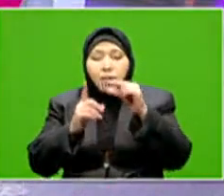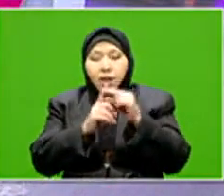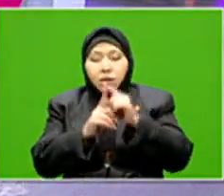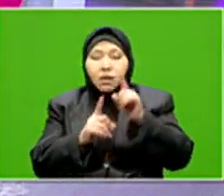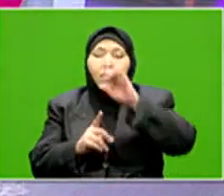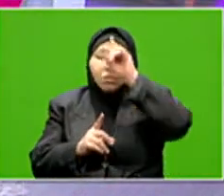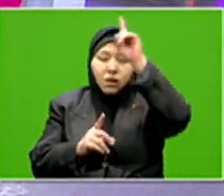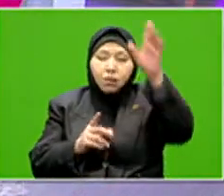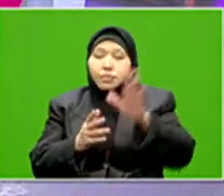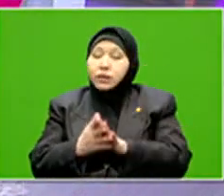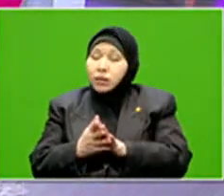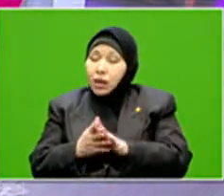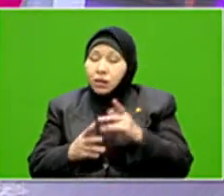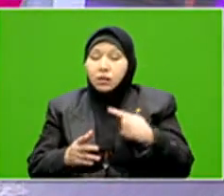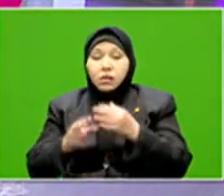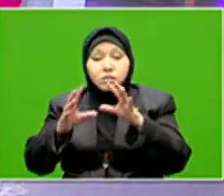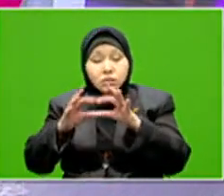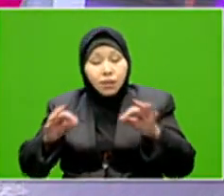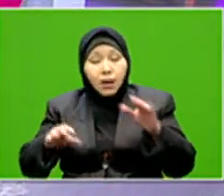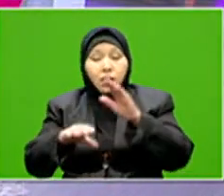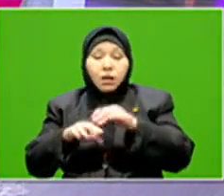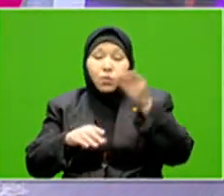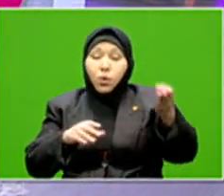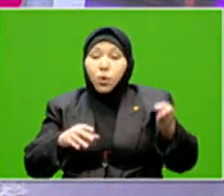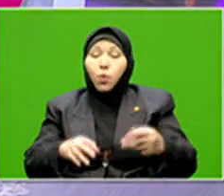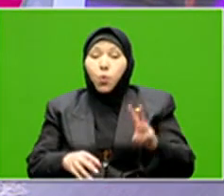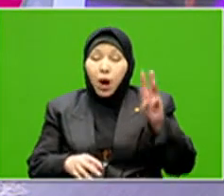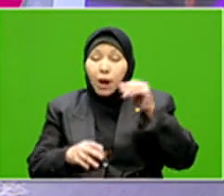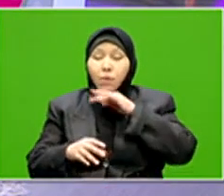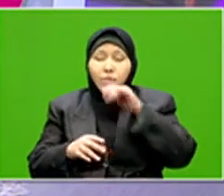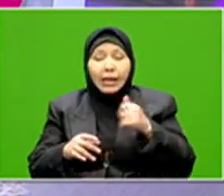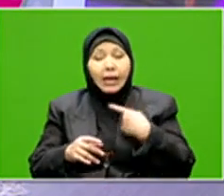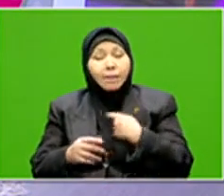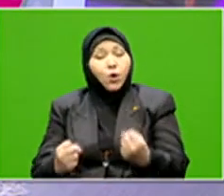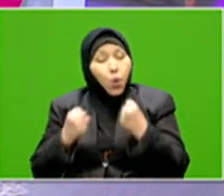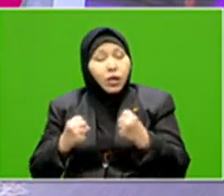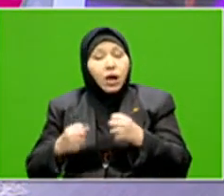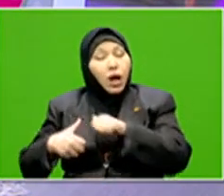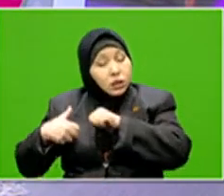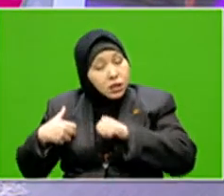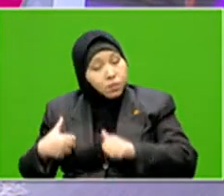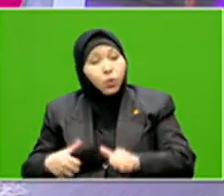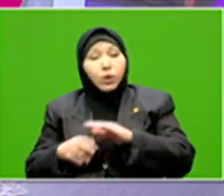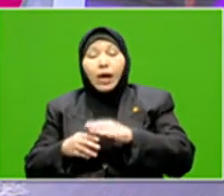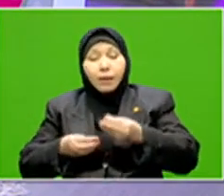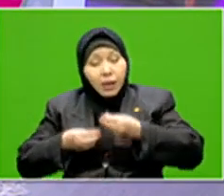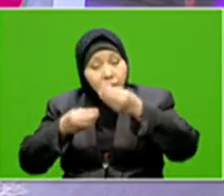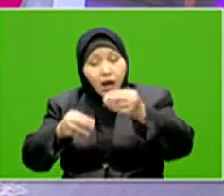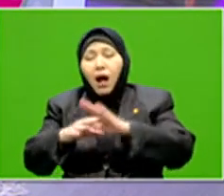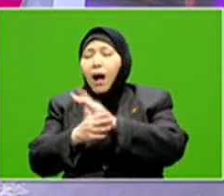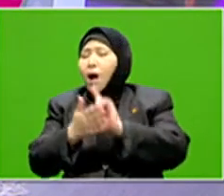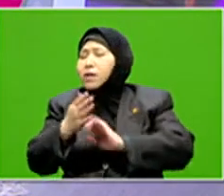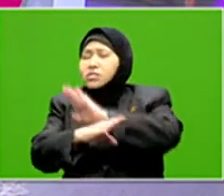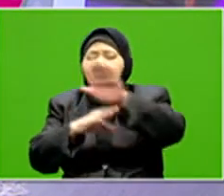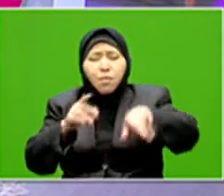dan semua kisah rasul-rasul kami ceritakan kepadamu wahai Muhammad, agar dengan kisah itu kami meneguhkan hatimu, dan di dalamnya telah diberikan kepadamu segala